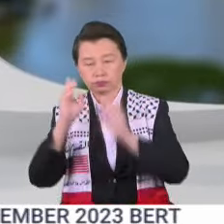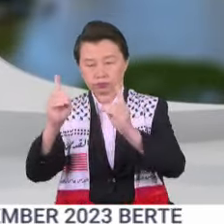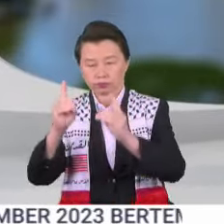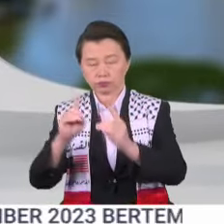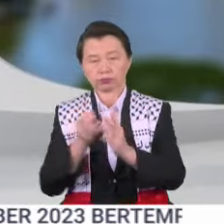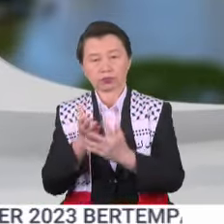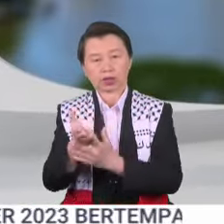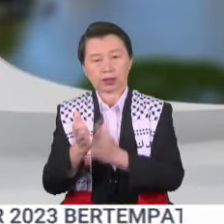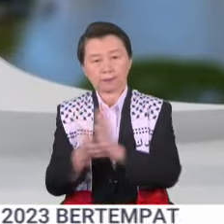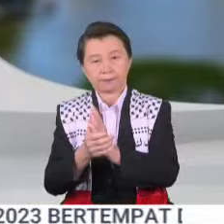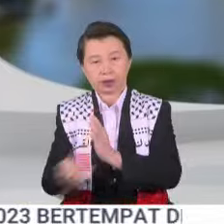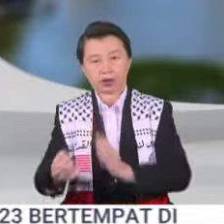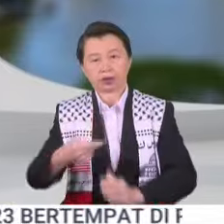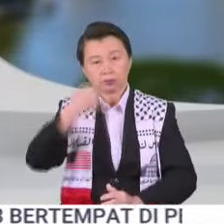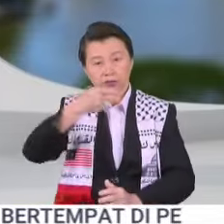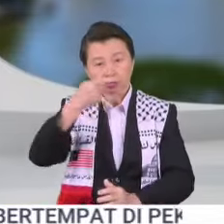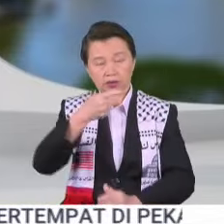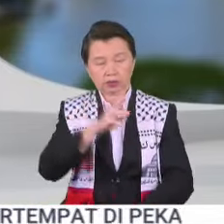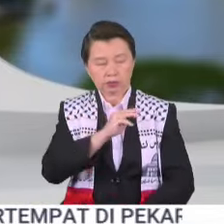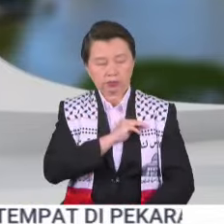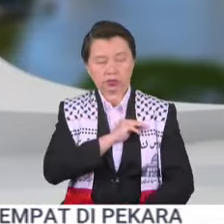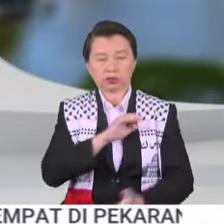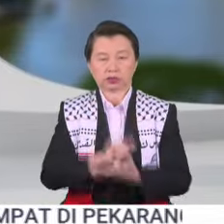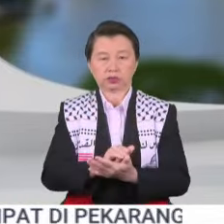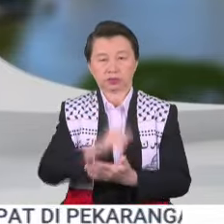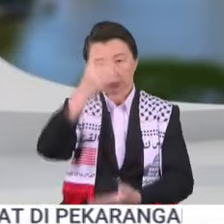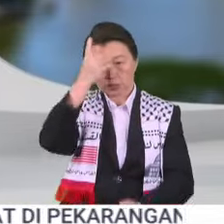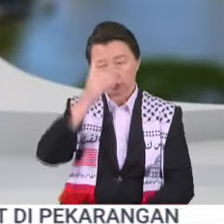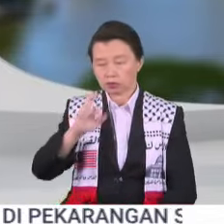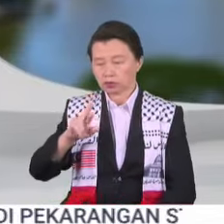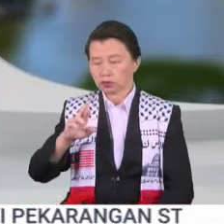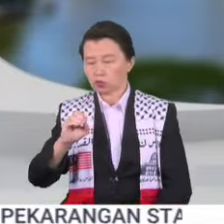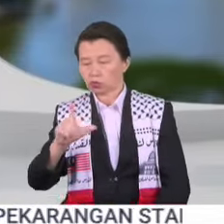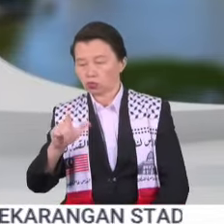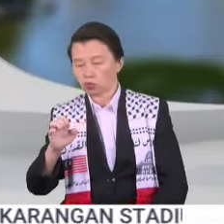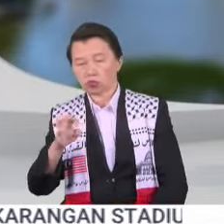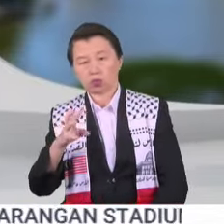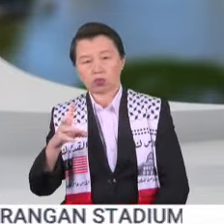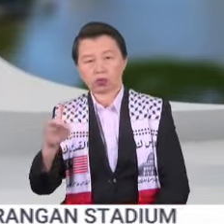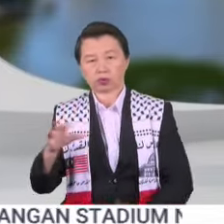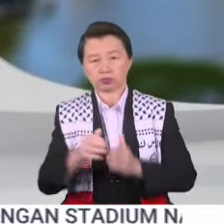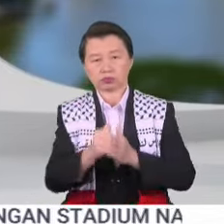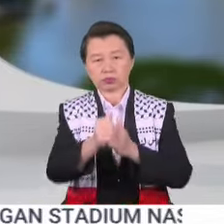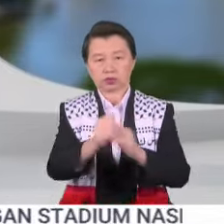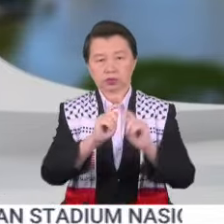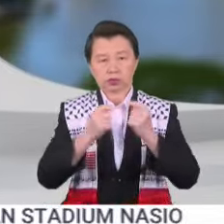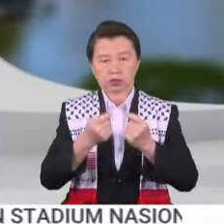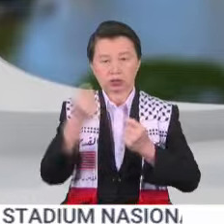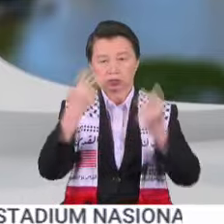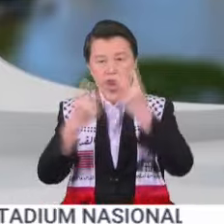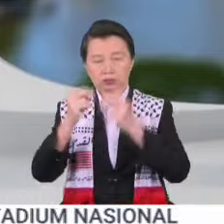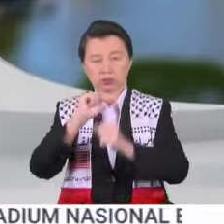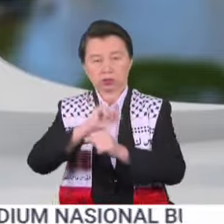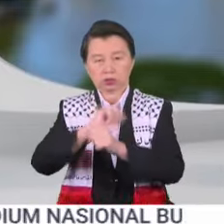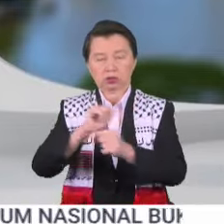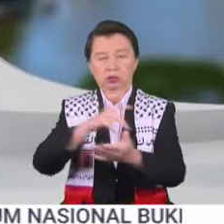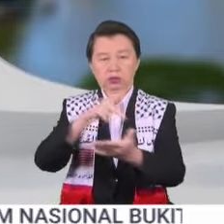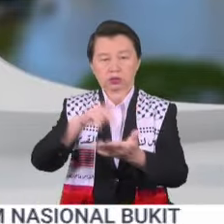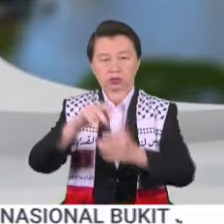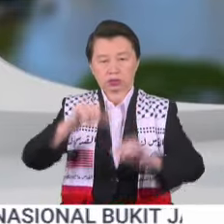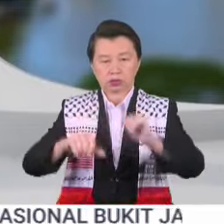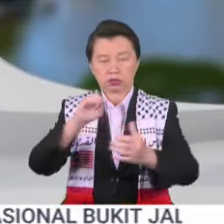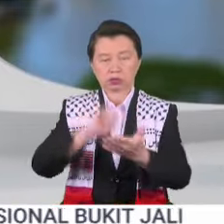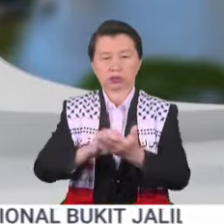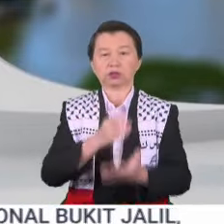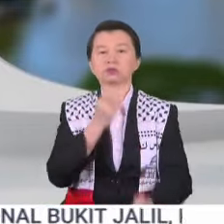menerusi kenyataan media berkata, Menteri Berkenaan Datuk Seri Roland Sagawiin telah mengetuai rombongan lawatan kerja ke Pusat Sains Seoul